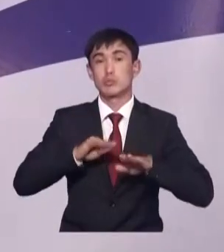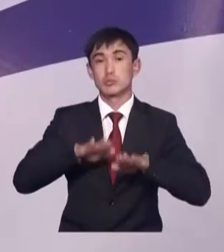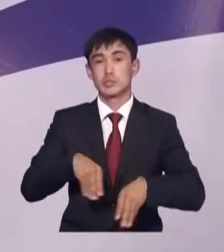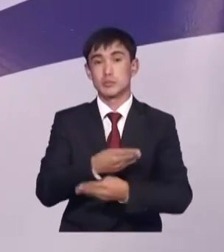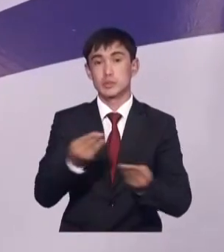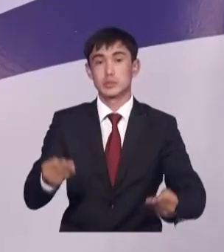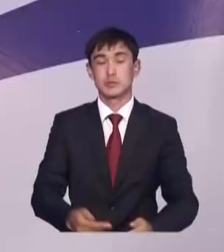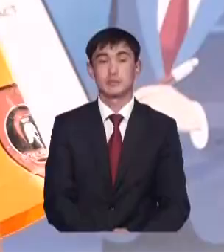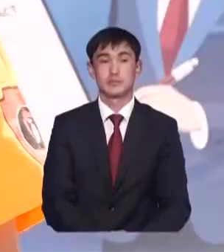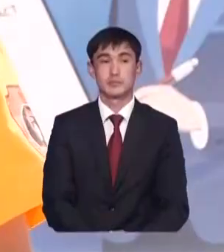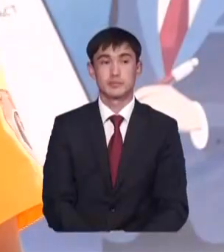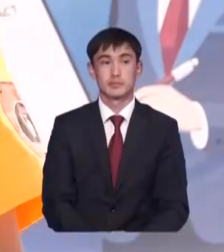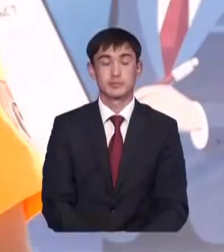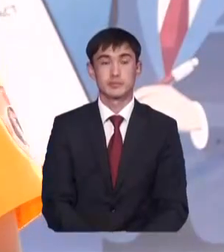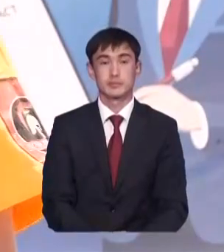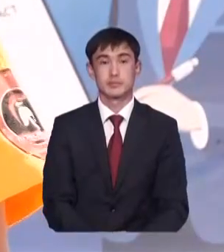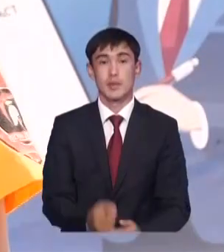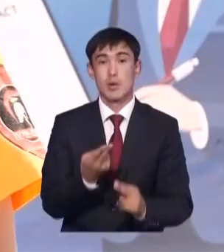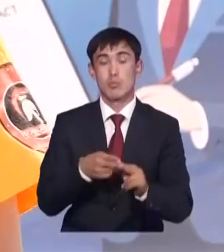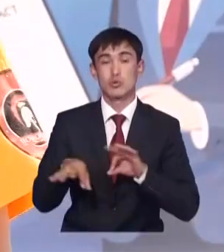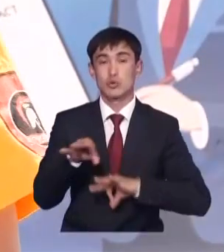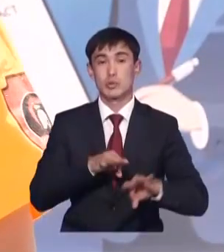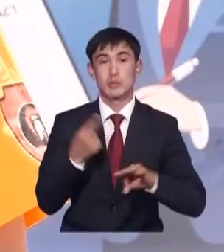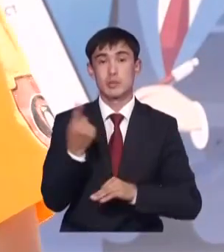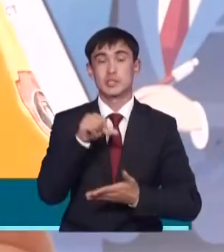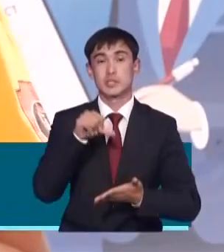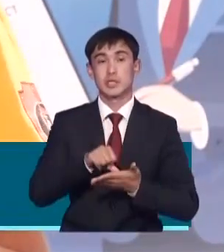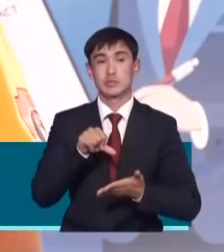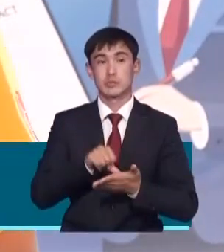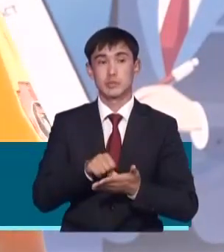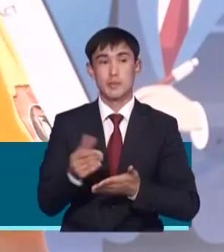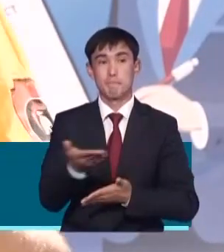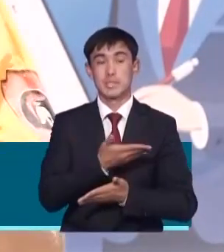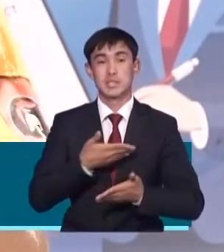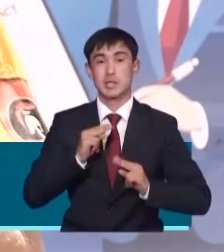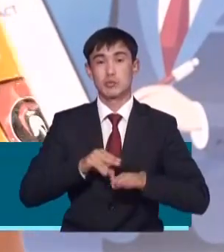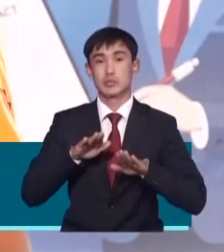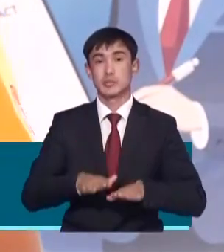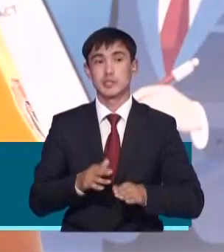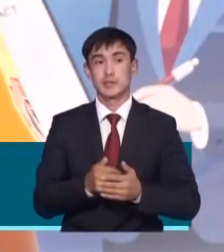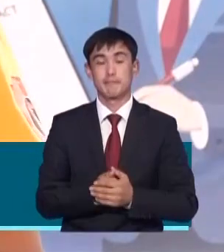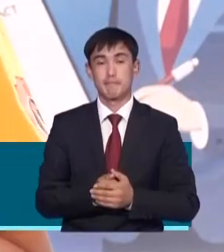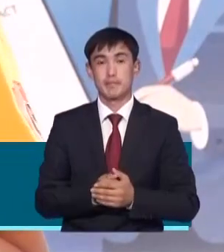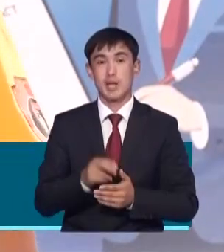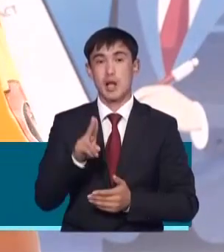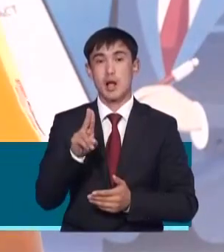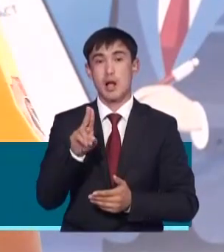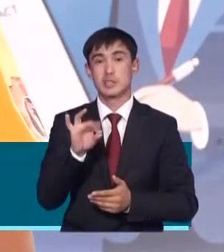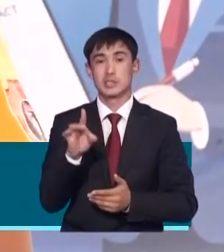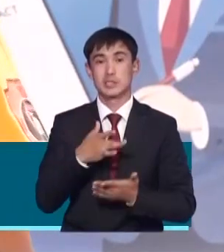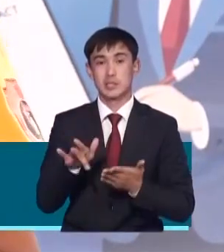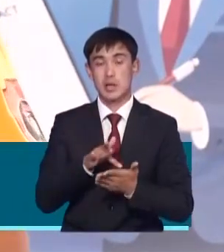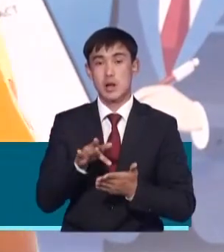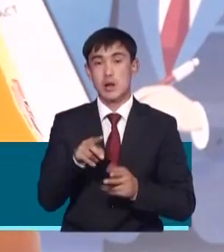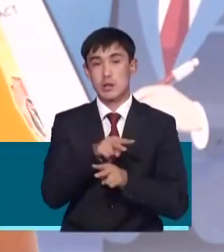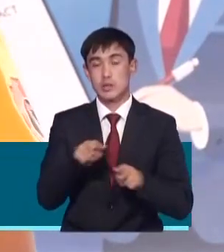ұсынды. Осы жобада бірінші рет қатысып отырмыз. Бізде вакансиялар ол кассир,